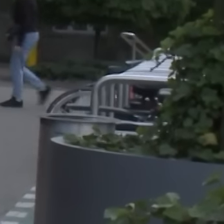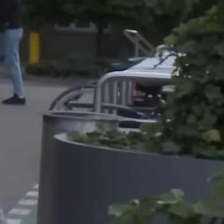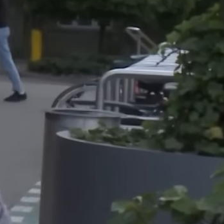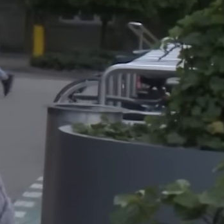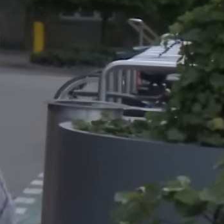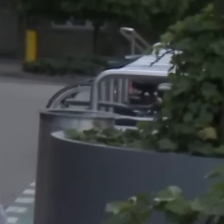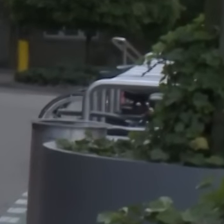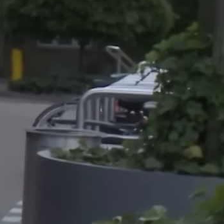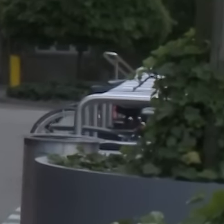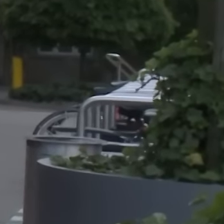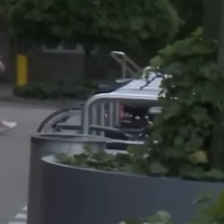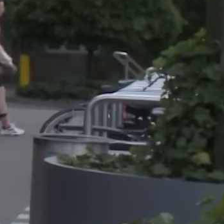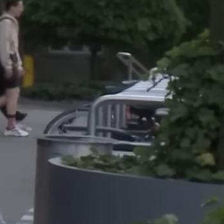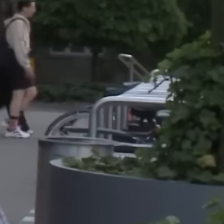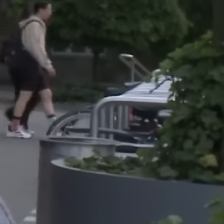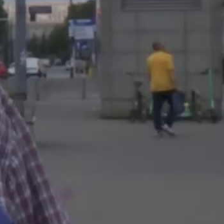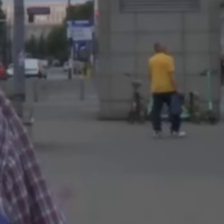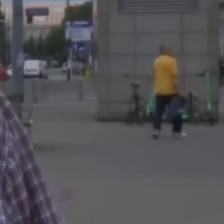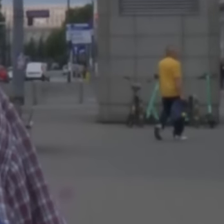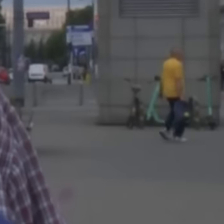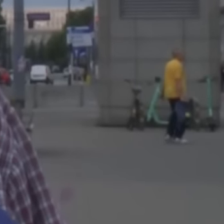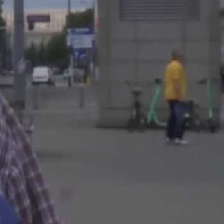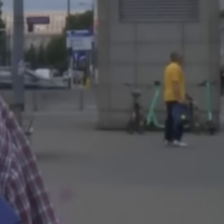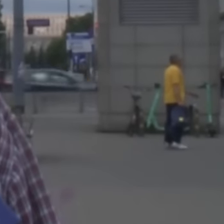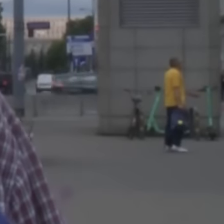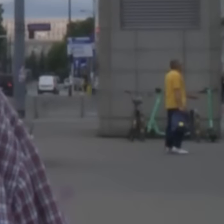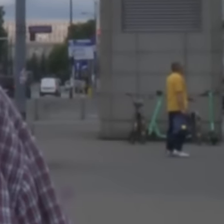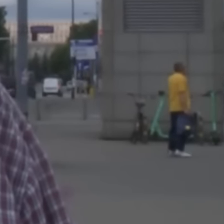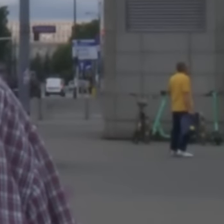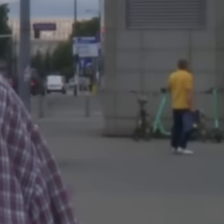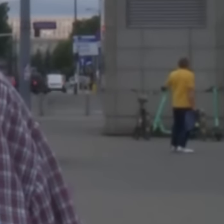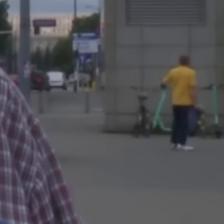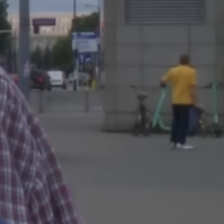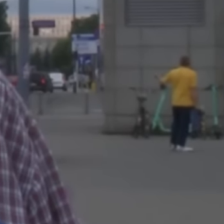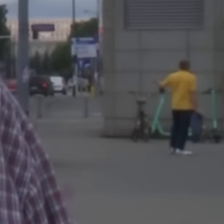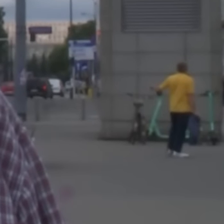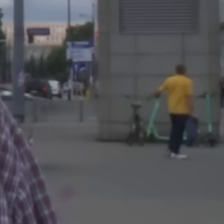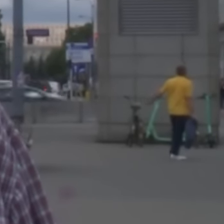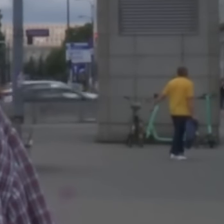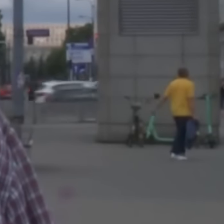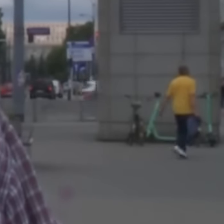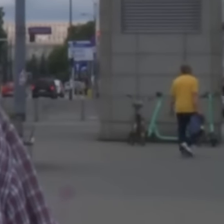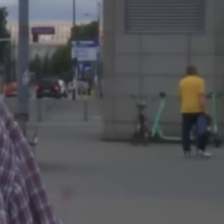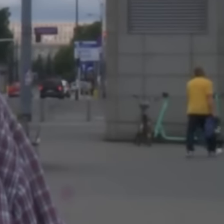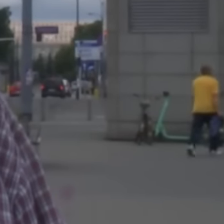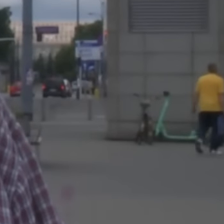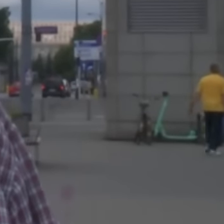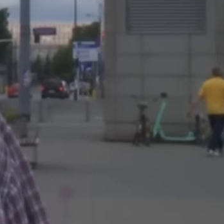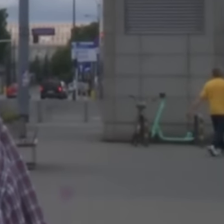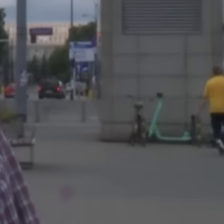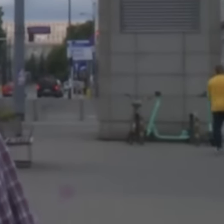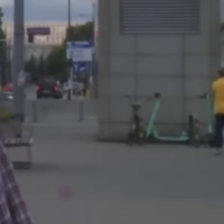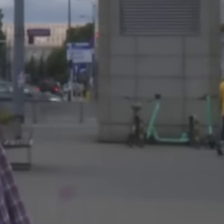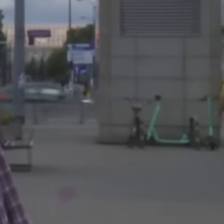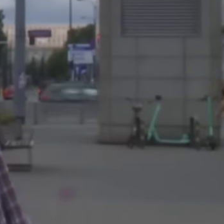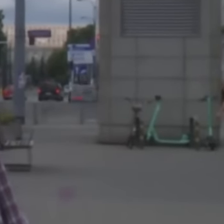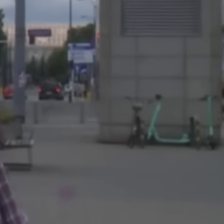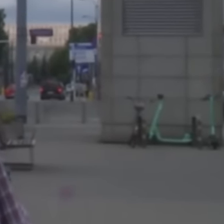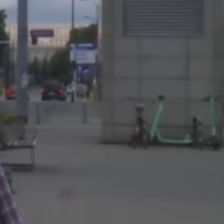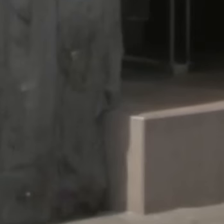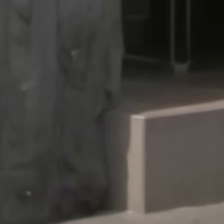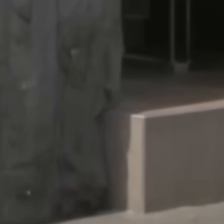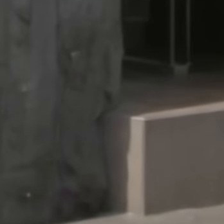żołnierzy, którzy taką decyzję wydali. Hołownia, pan minister obronności, no Kosiniak-Kamysz,